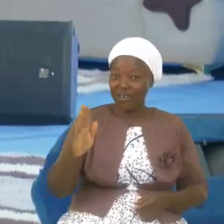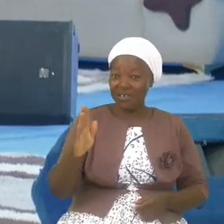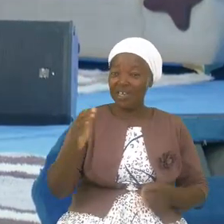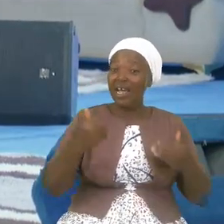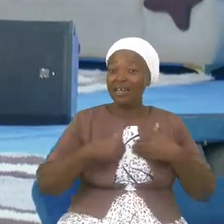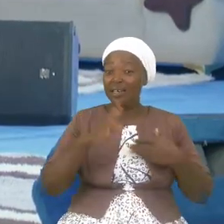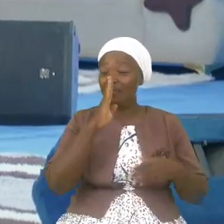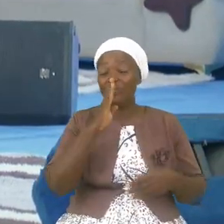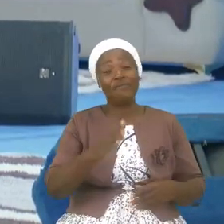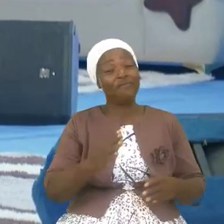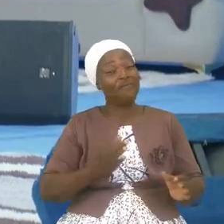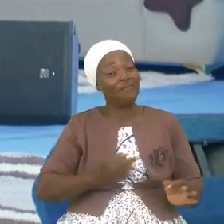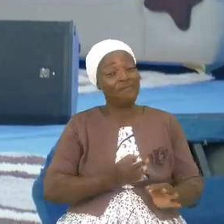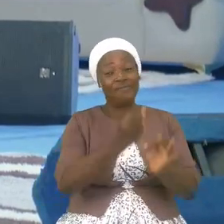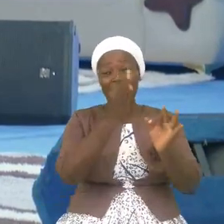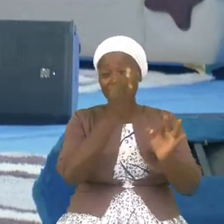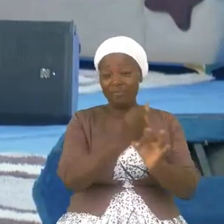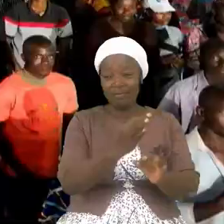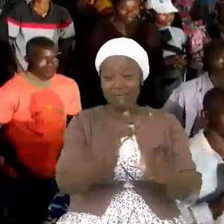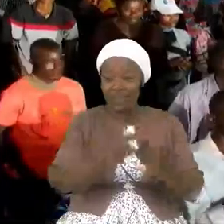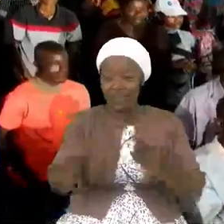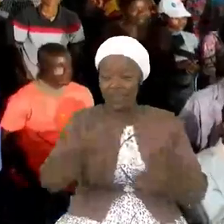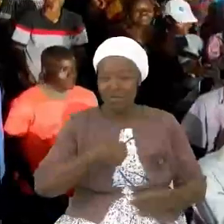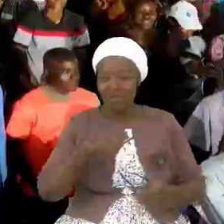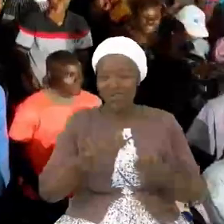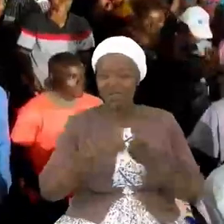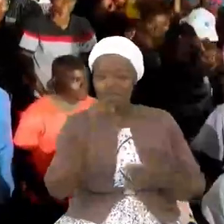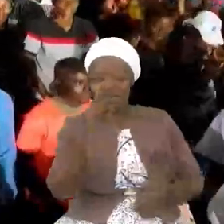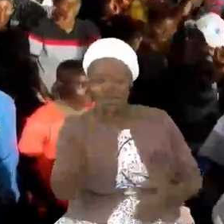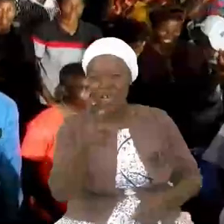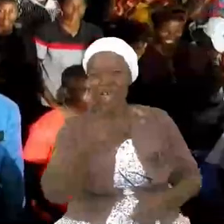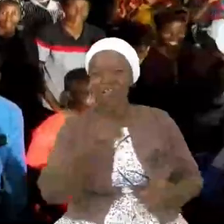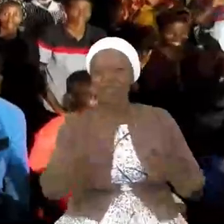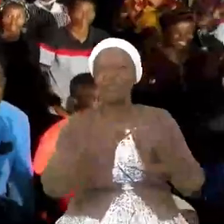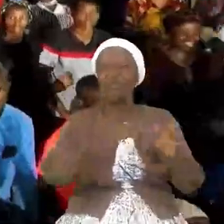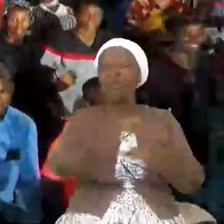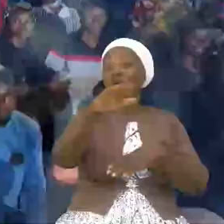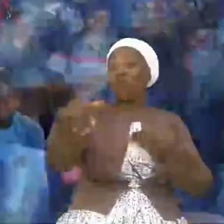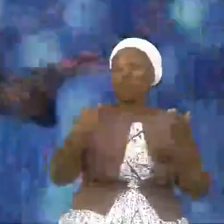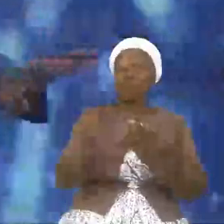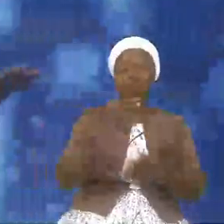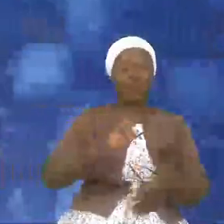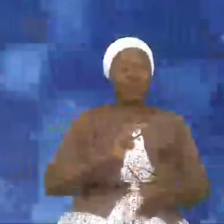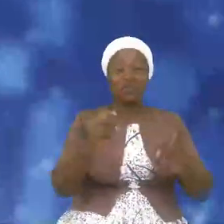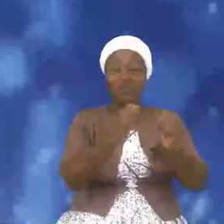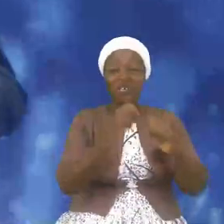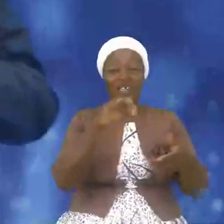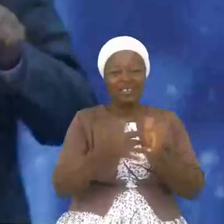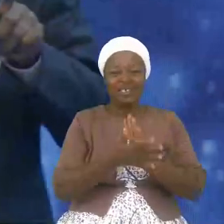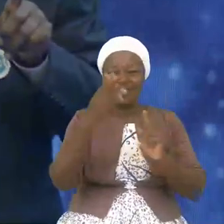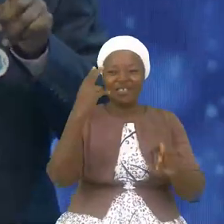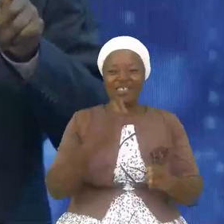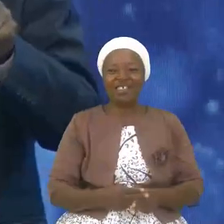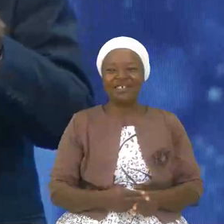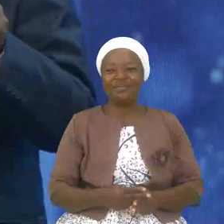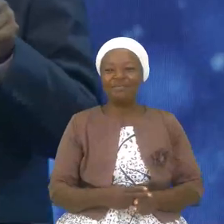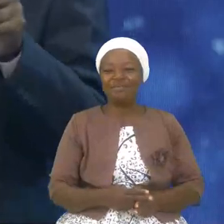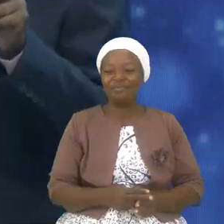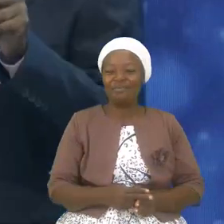Dieu a été fidèle envers moi, envers toi et envers nous tous au nom de